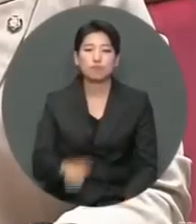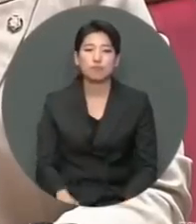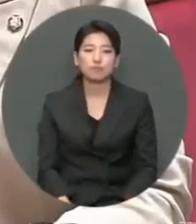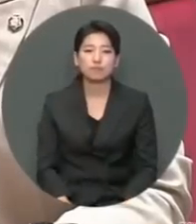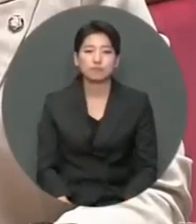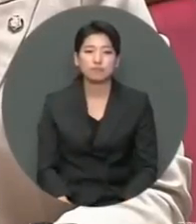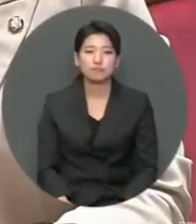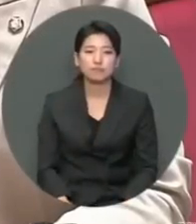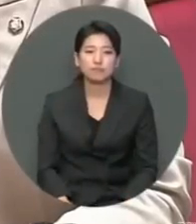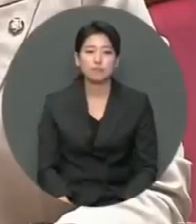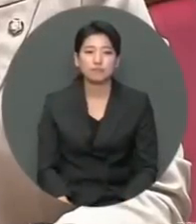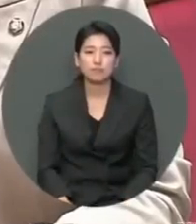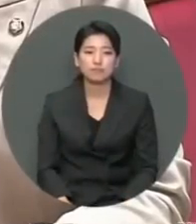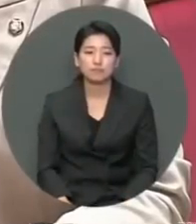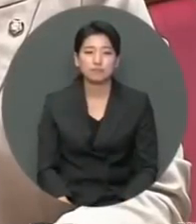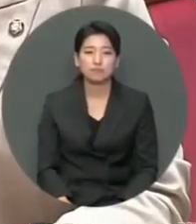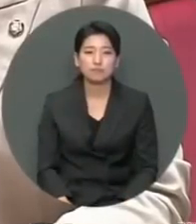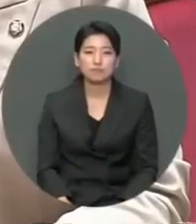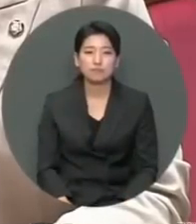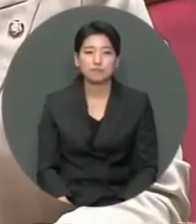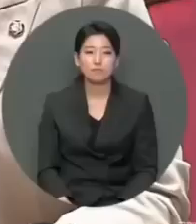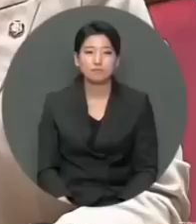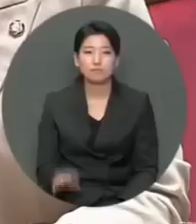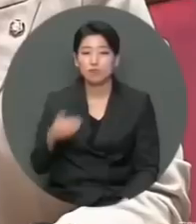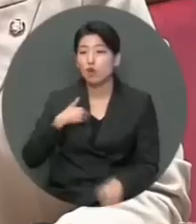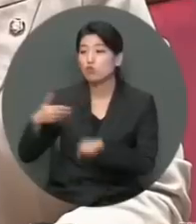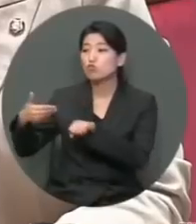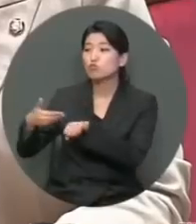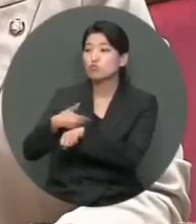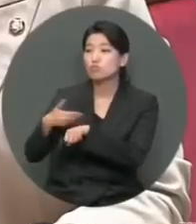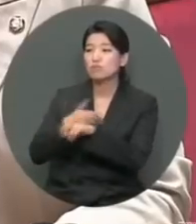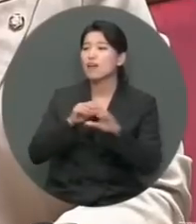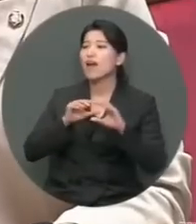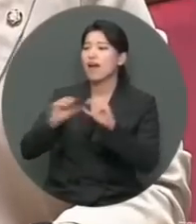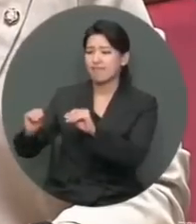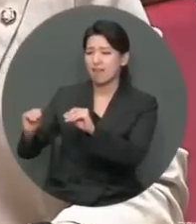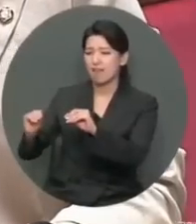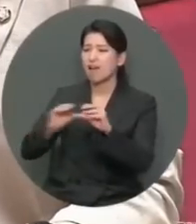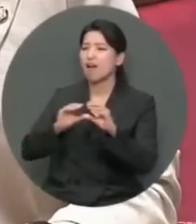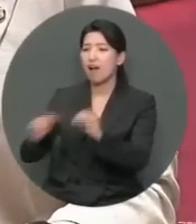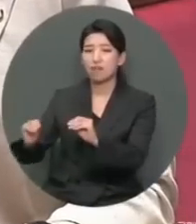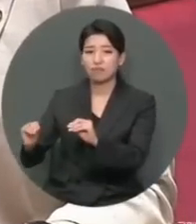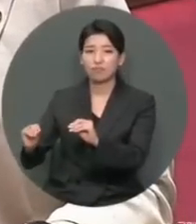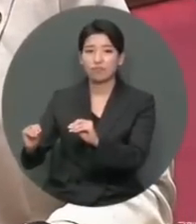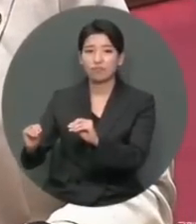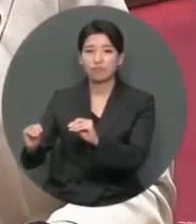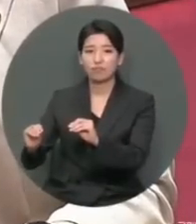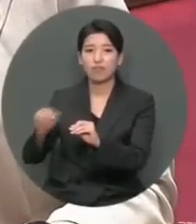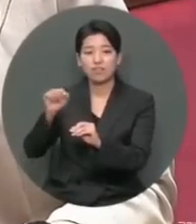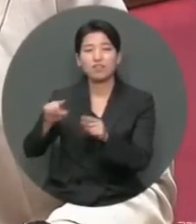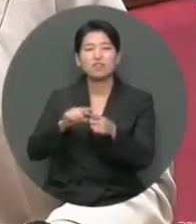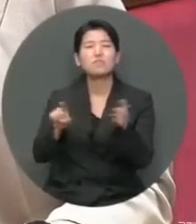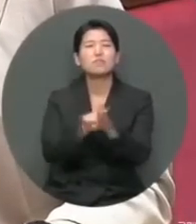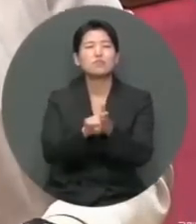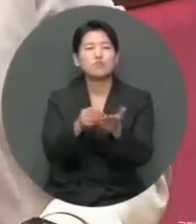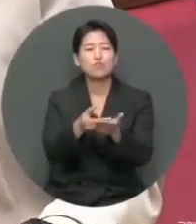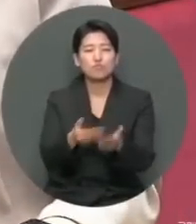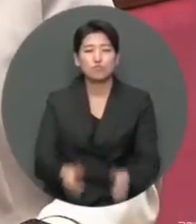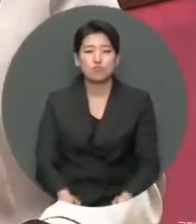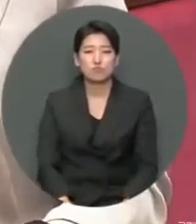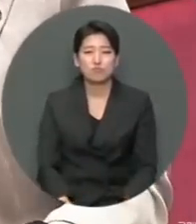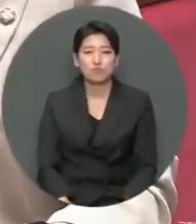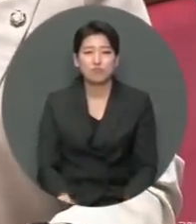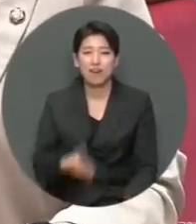그러면 아니 그러니까요. 네. 수입하지 않는다 하는 것만 저희 받아주세요. 네. 아니